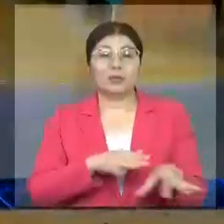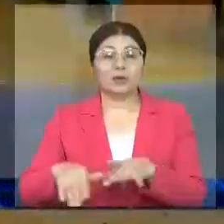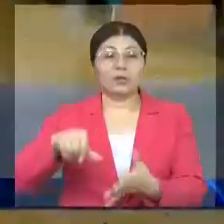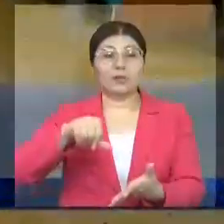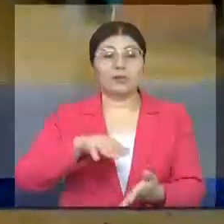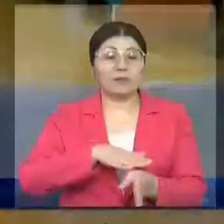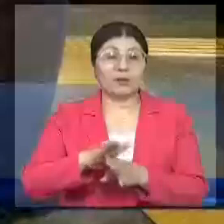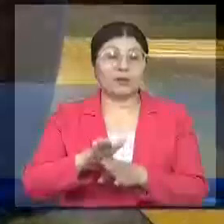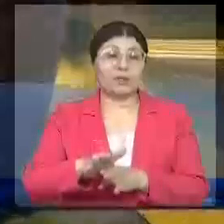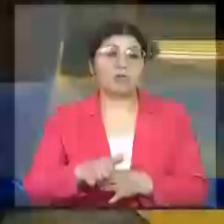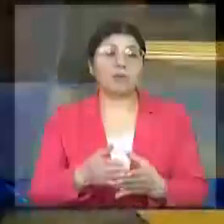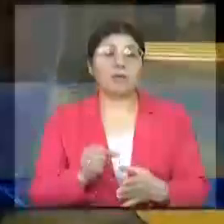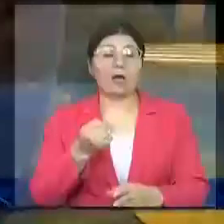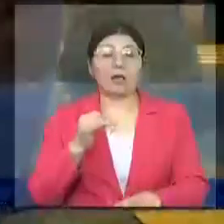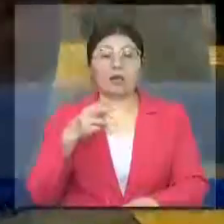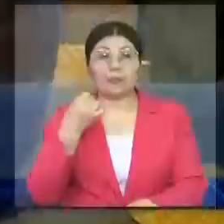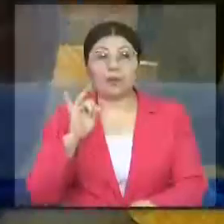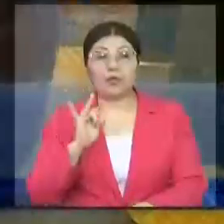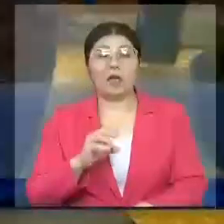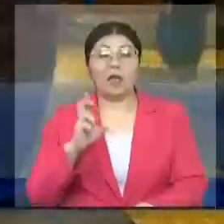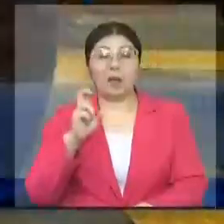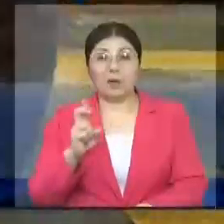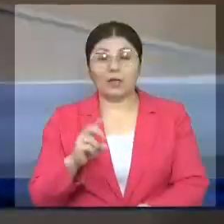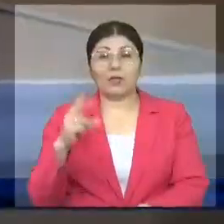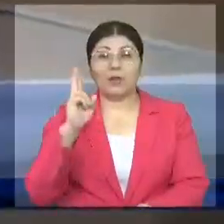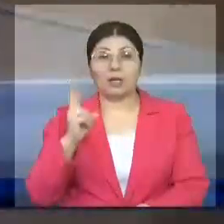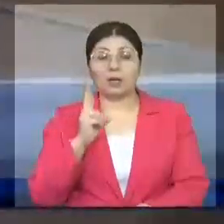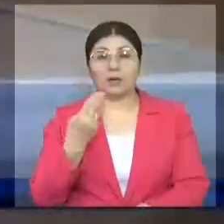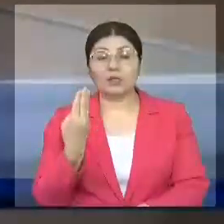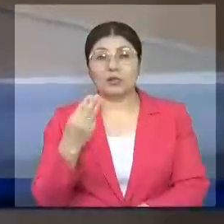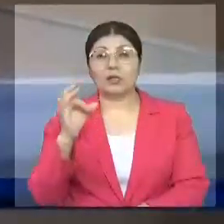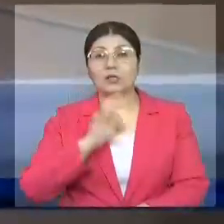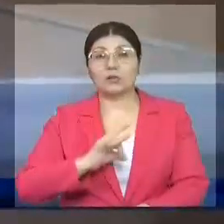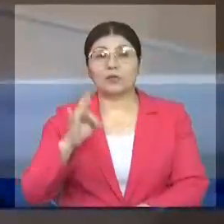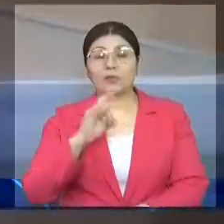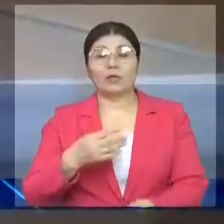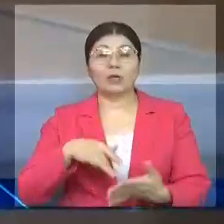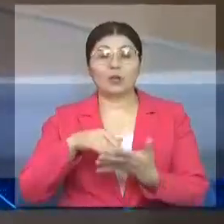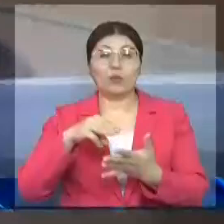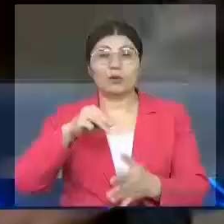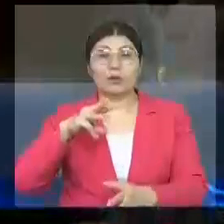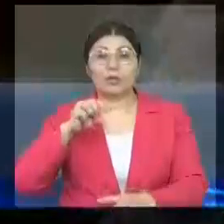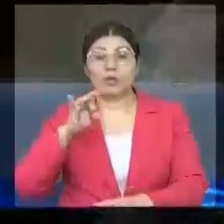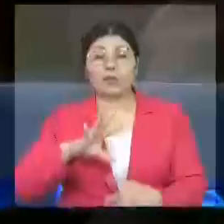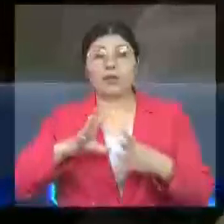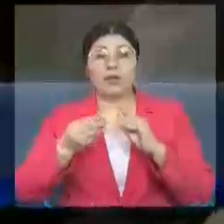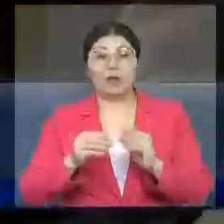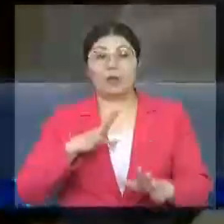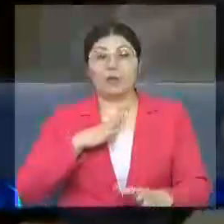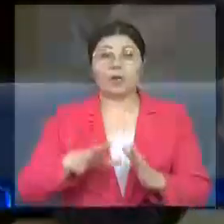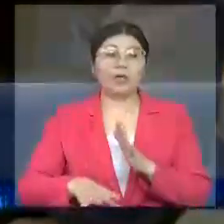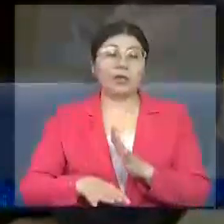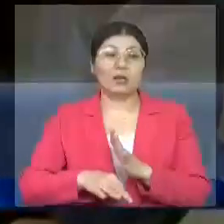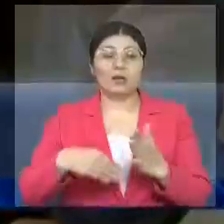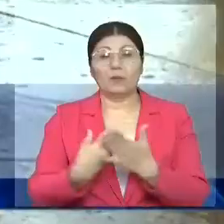охвачены ряд округов. Айтекибисского, Алгинского, Байганинского, Каргалинского и Шалкарского районов и город Темир. В результате были